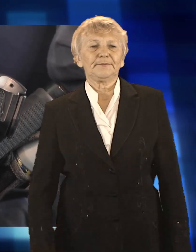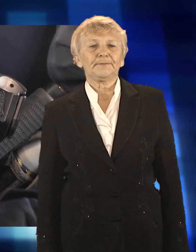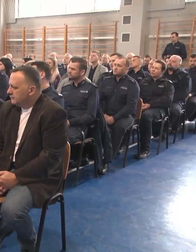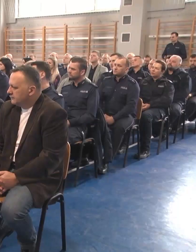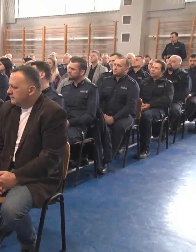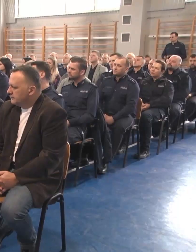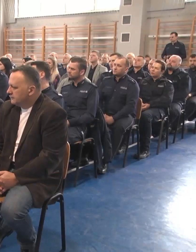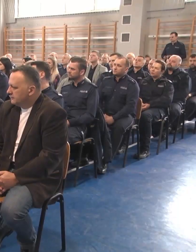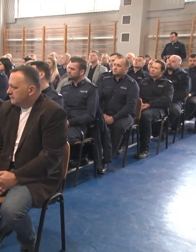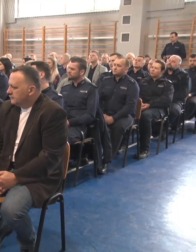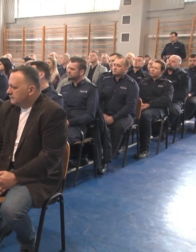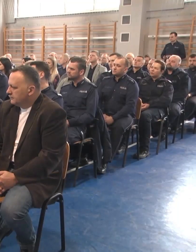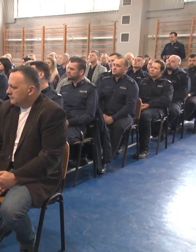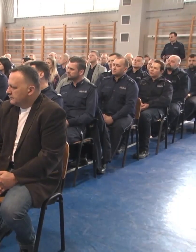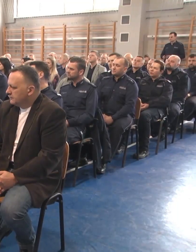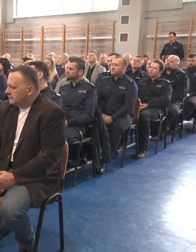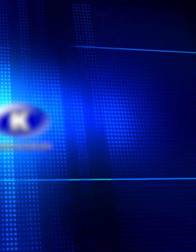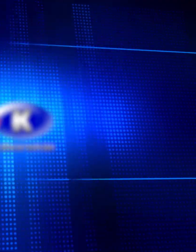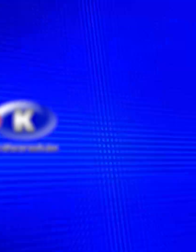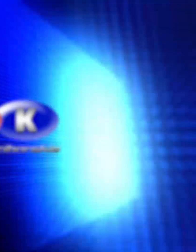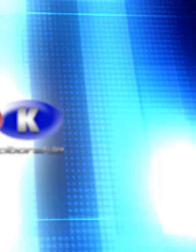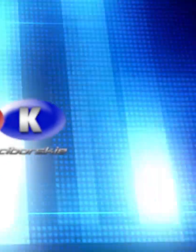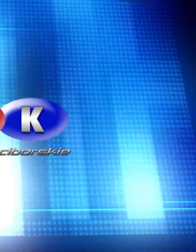na emeryturę wzrośnie do 14.